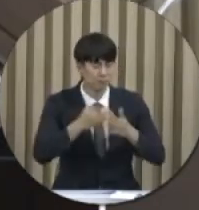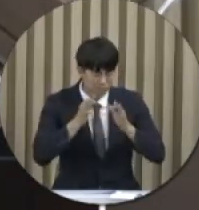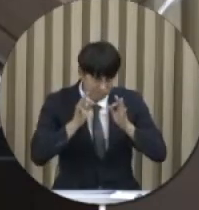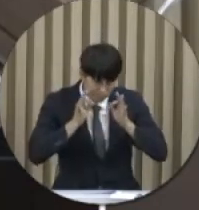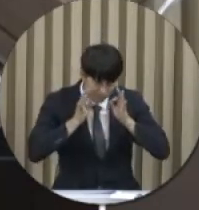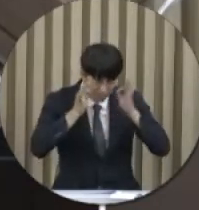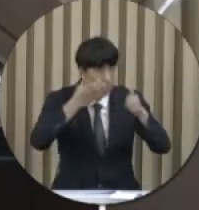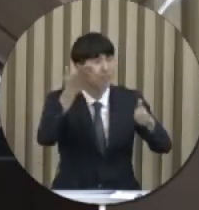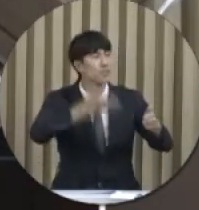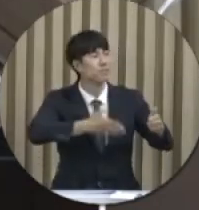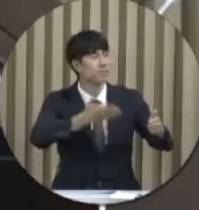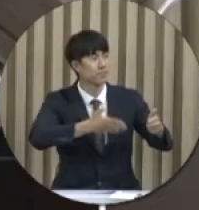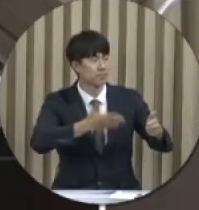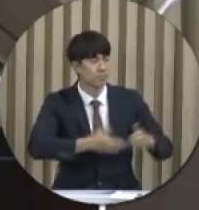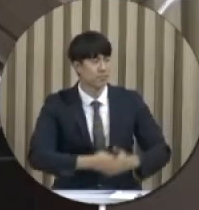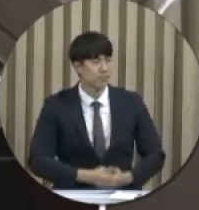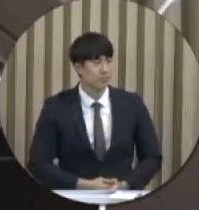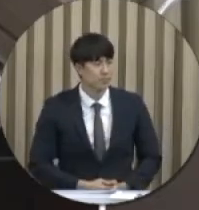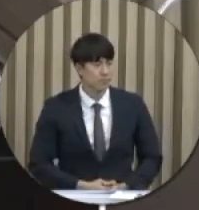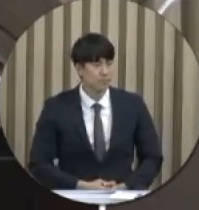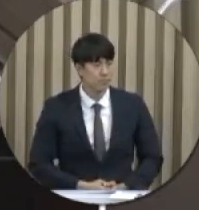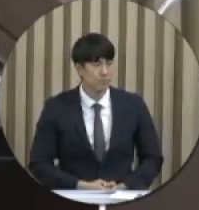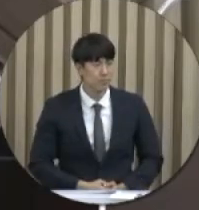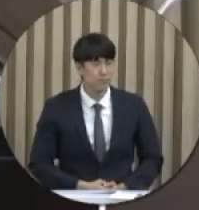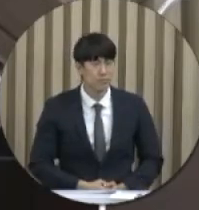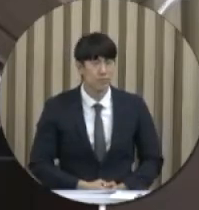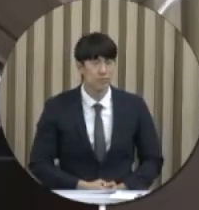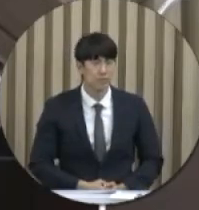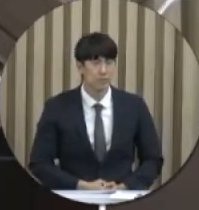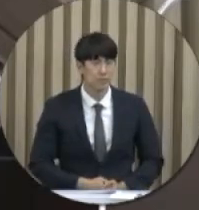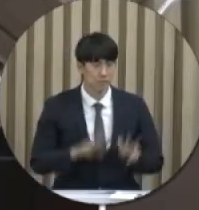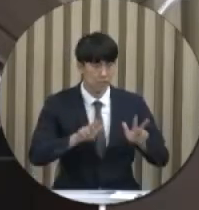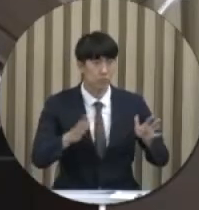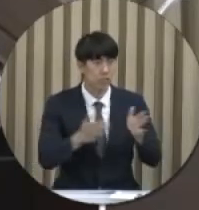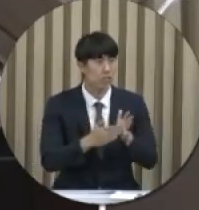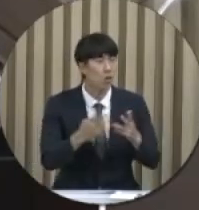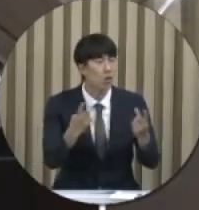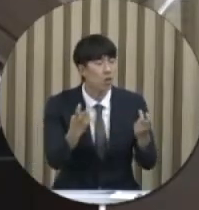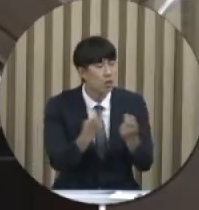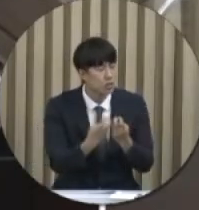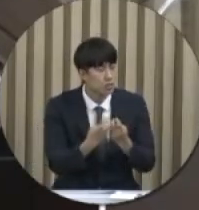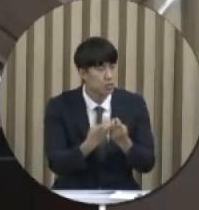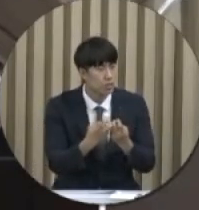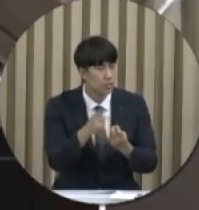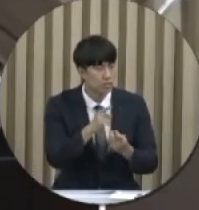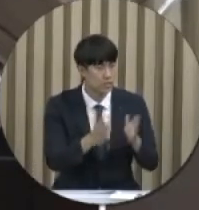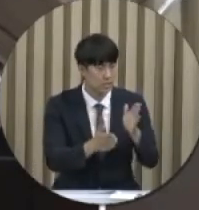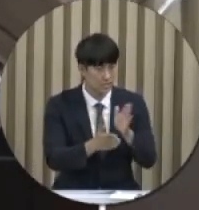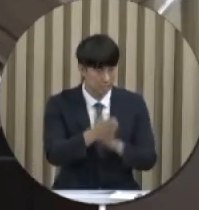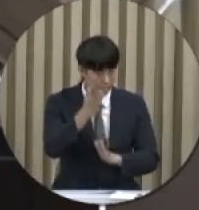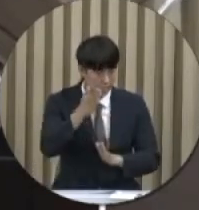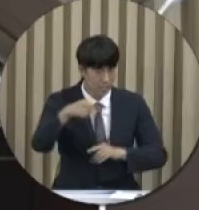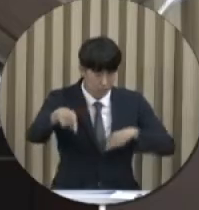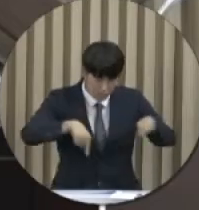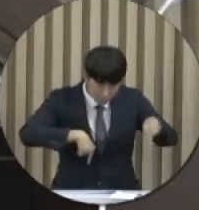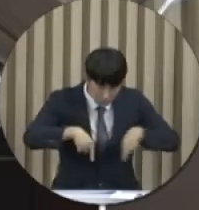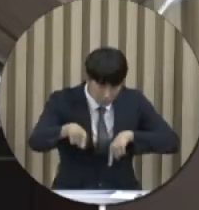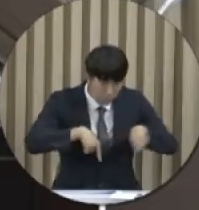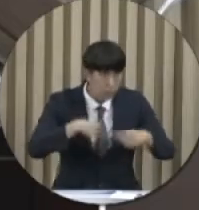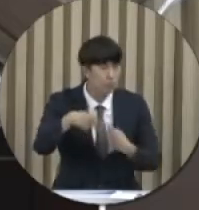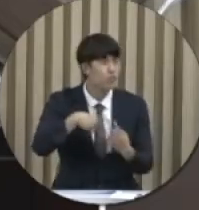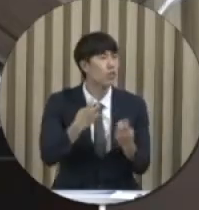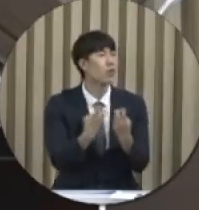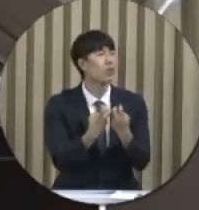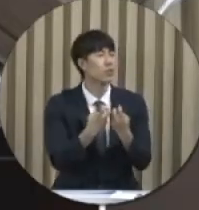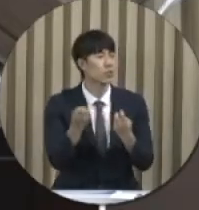다해 주십사 이렇게 당부를 드리면서요. 그동안 어떻게 또 시정을 꾸려오셨는지,